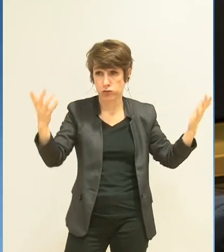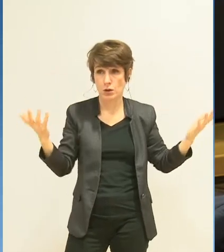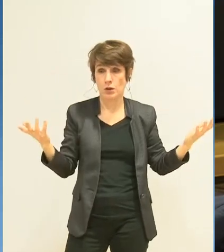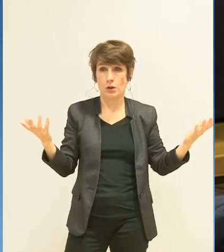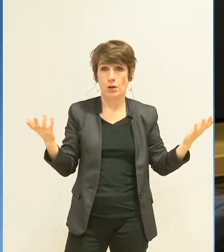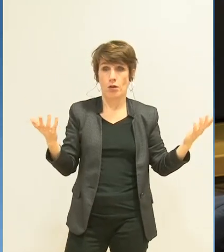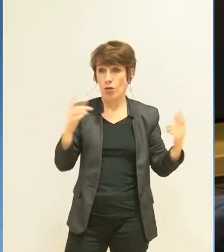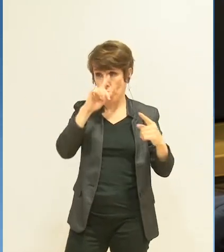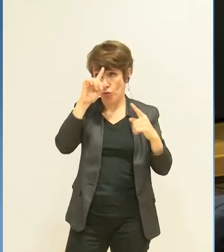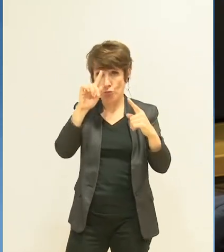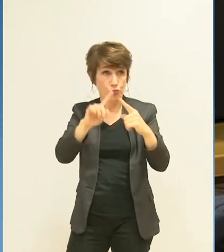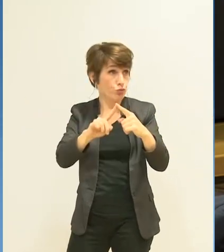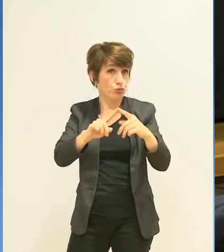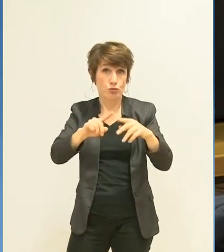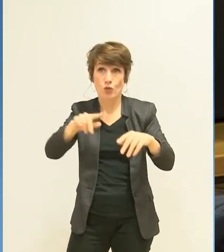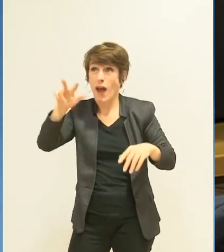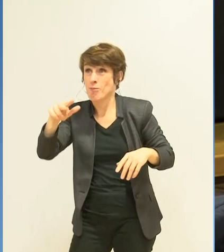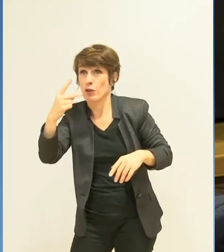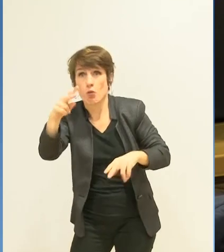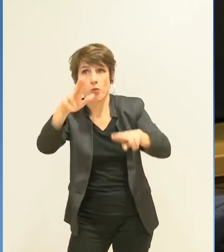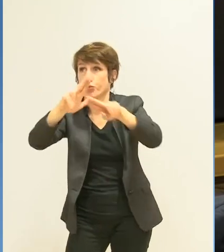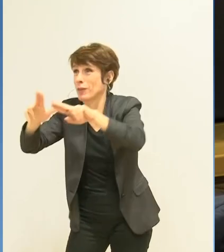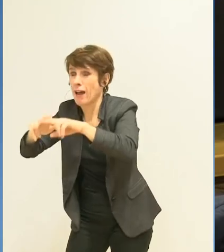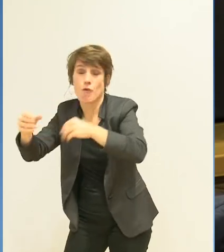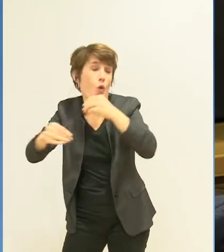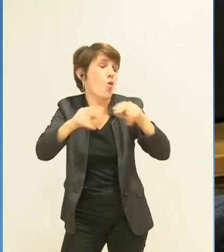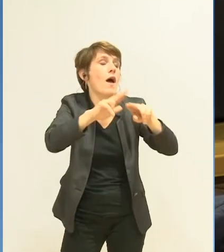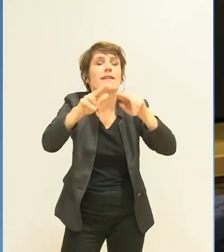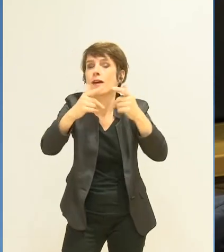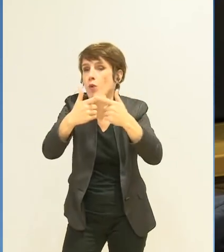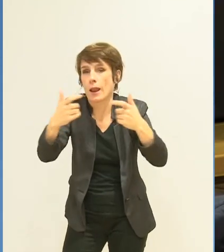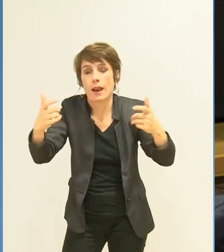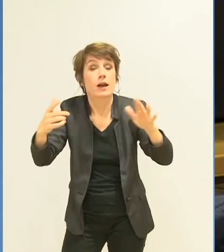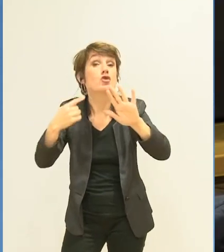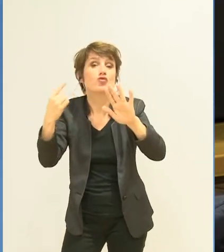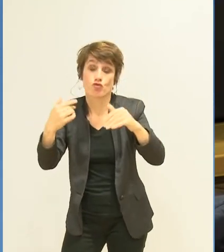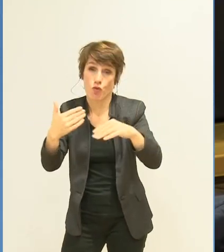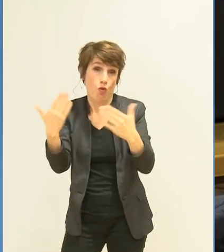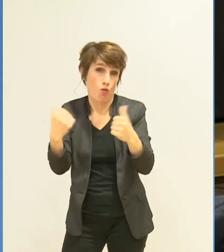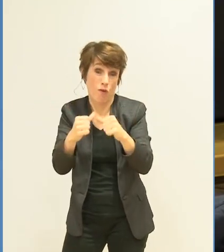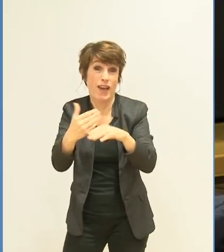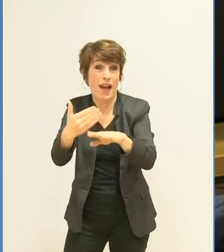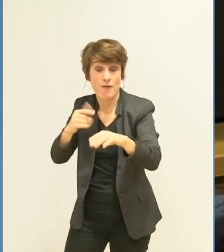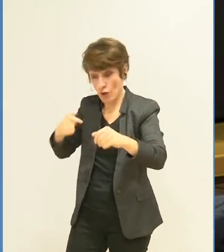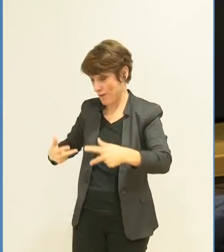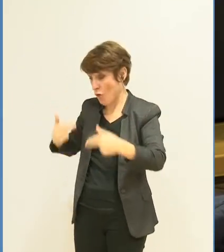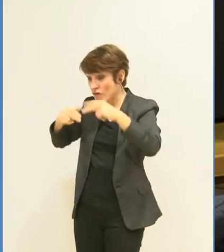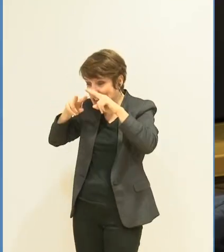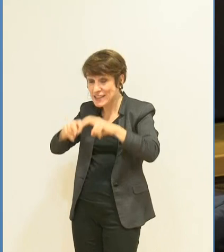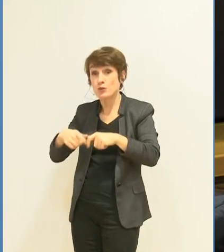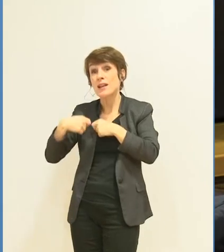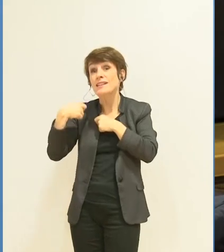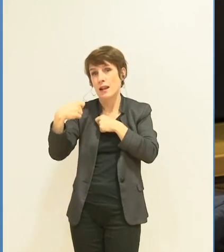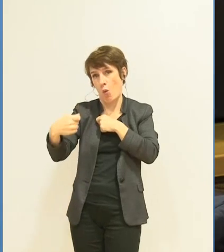restaurer votre appartement ou quelques autres travaux les phases d'études sont toujours longues et il vaut mieux qu'elle soit longue et que les